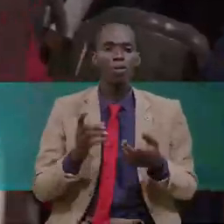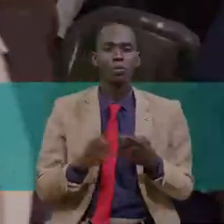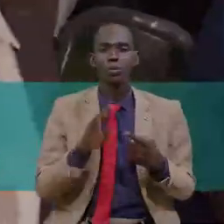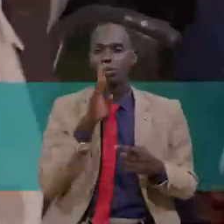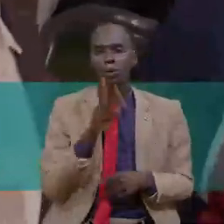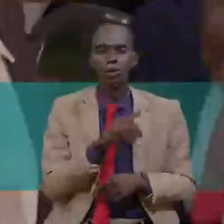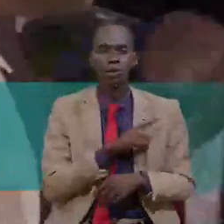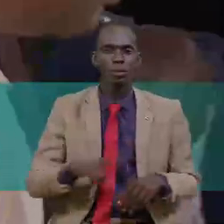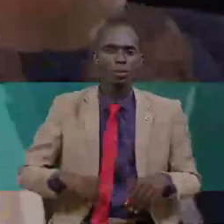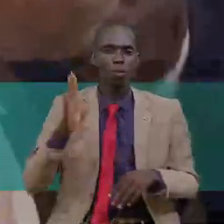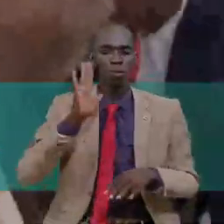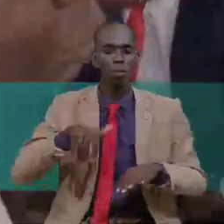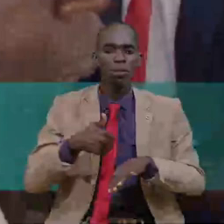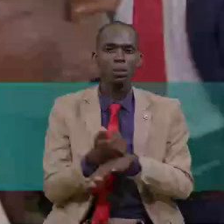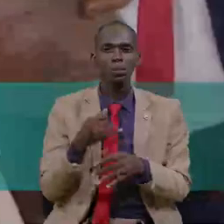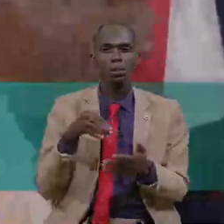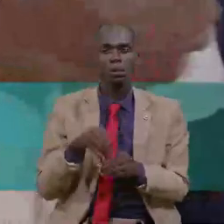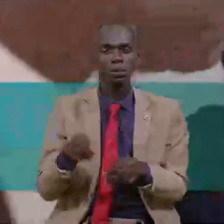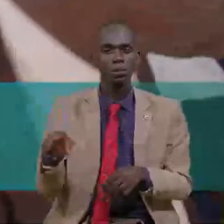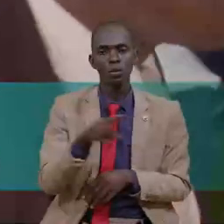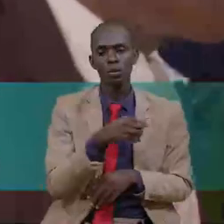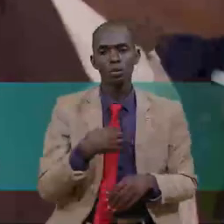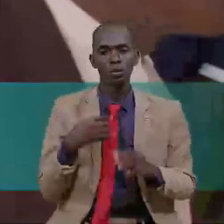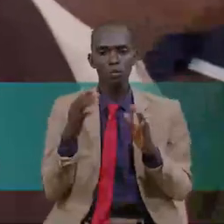être. Et le Seigneur va le confirmer dans chaque vie.